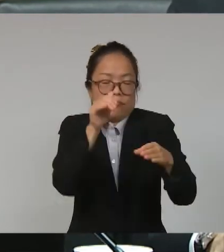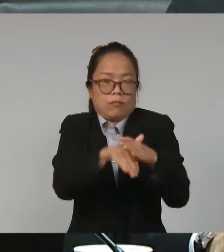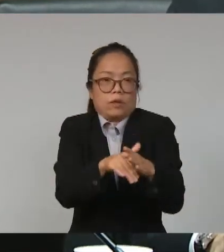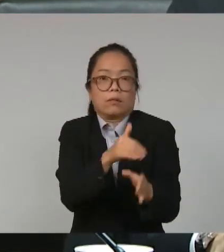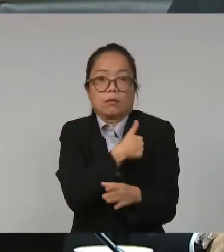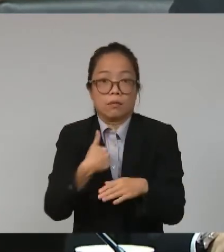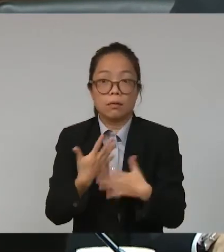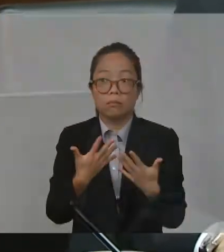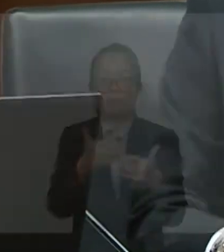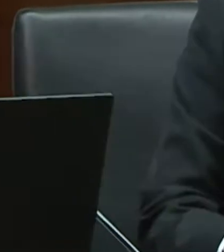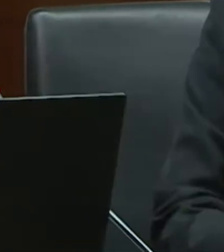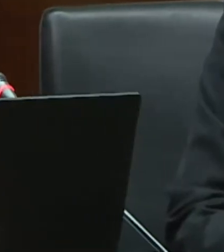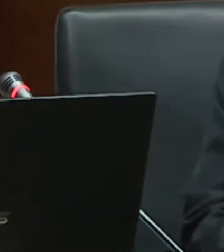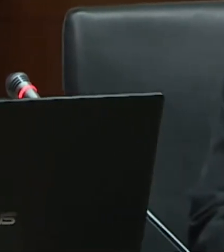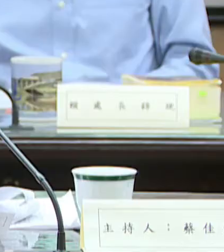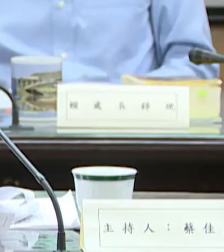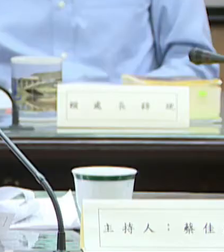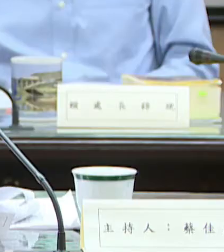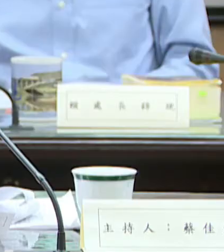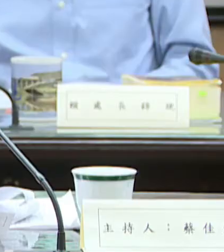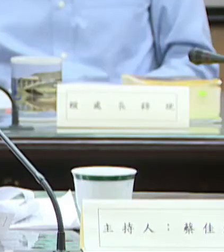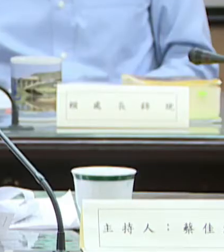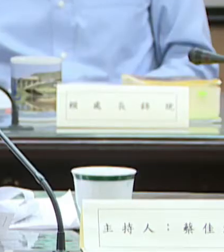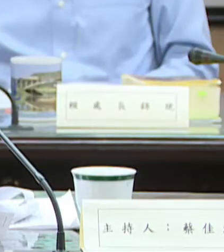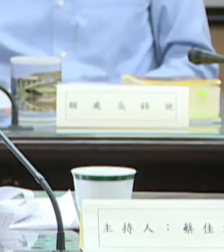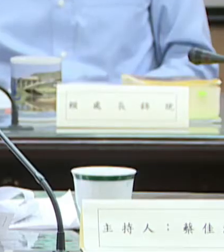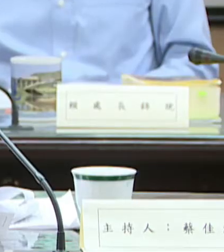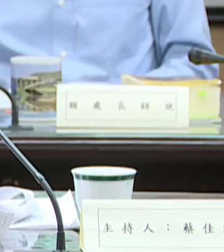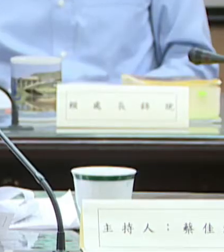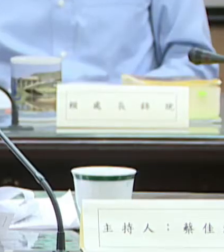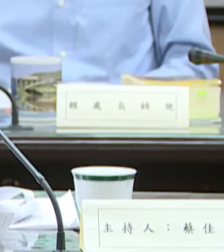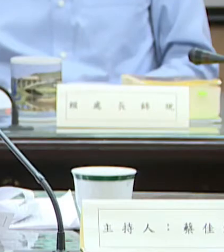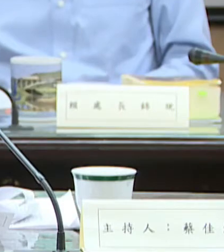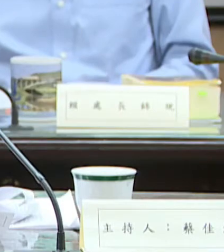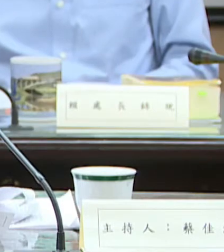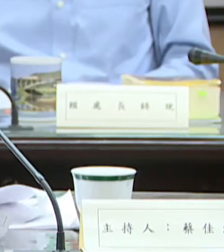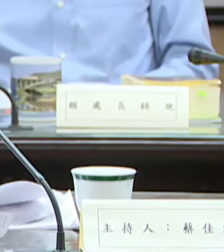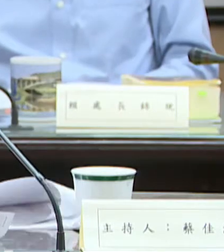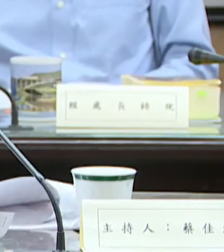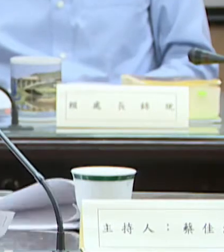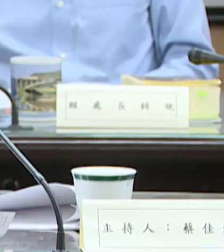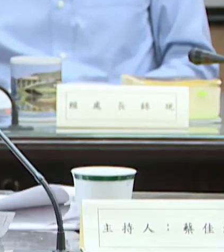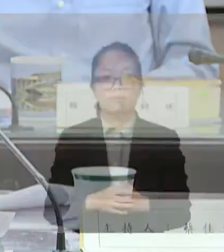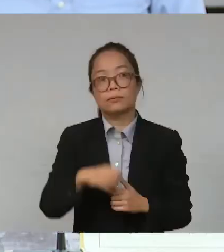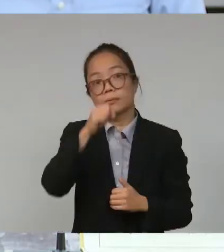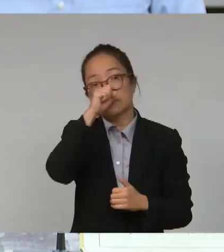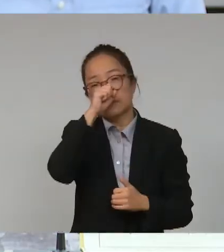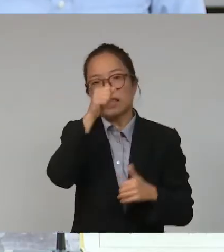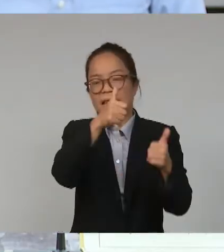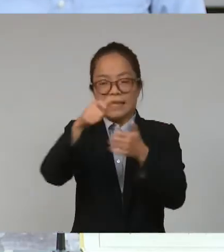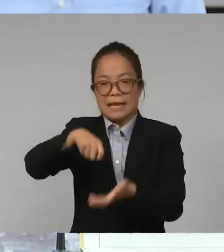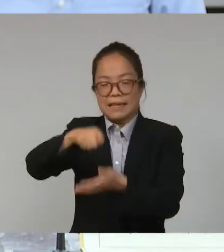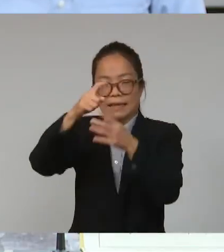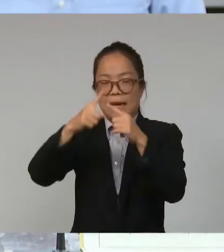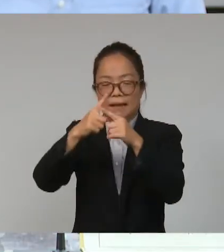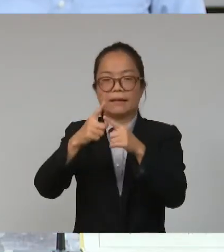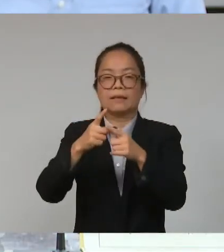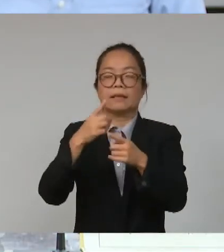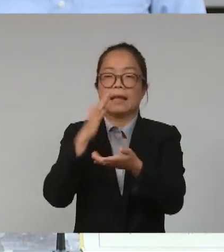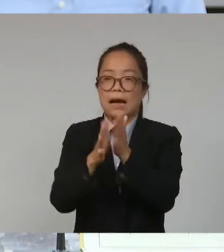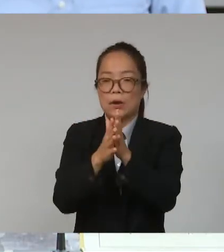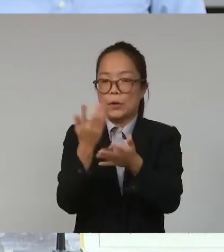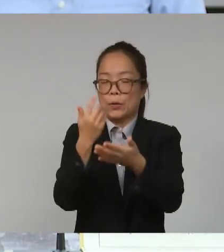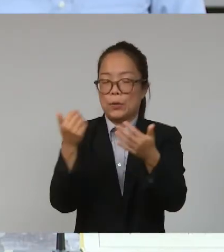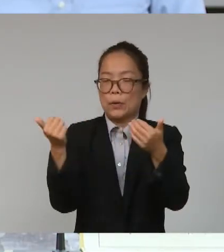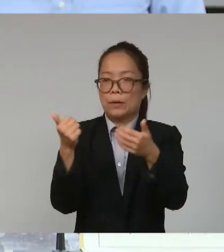行。谢谢。 好的，那谢谢提案领衔人以及委任